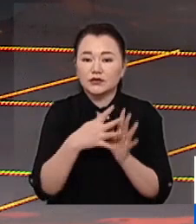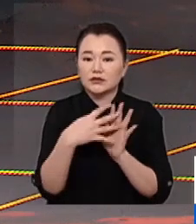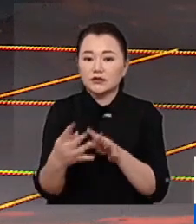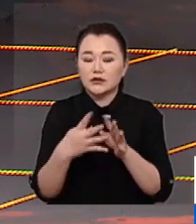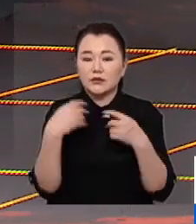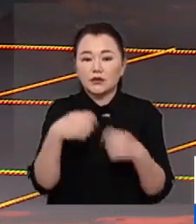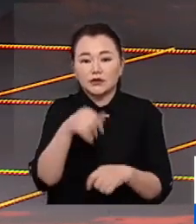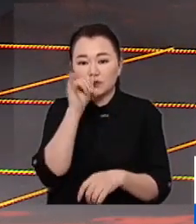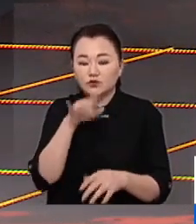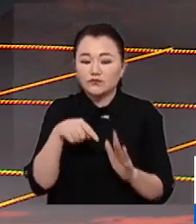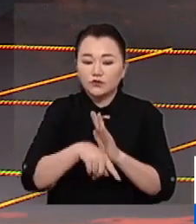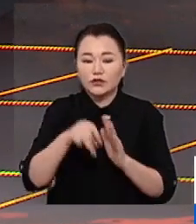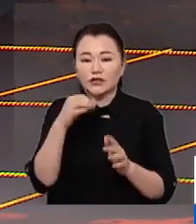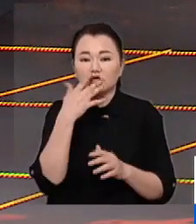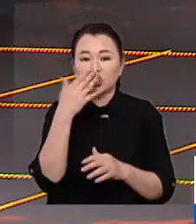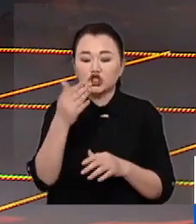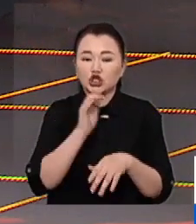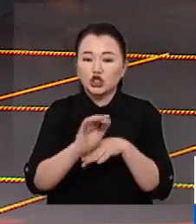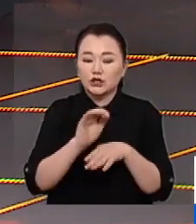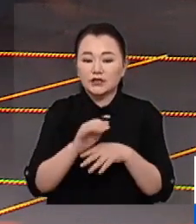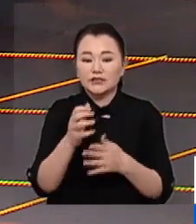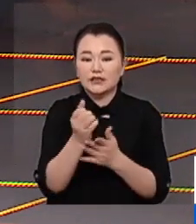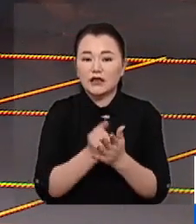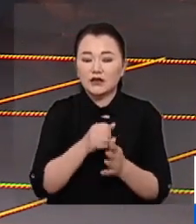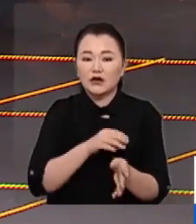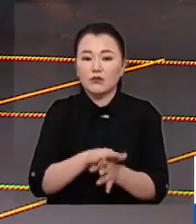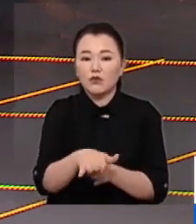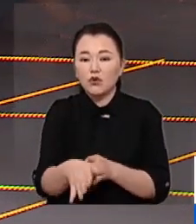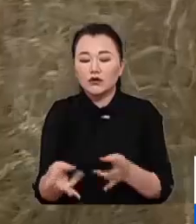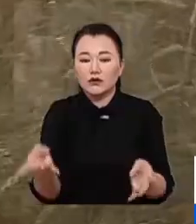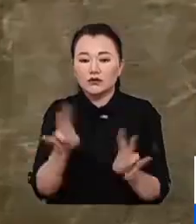на внутреннем, ни на внешнем рынках. Склады остаются полными.